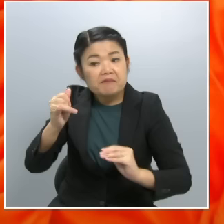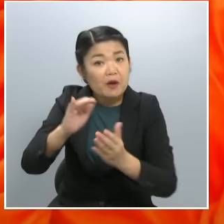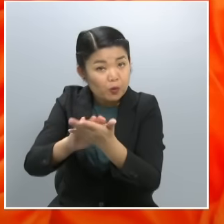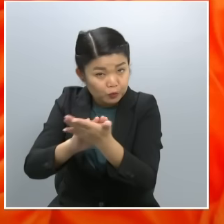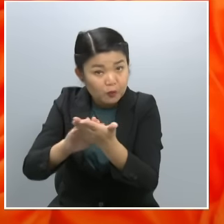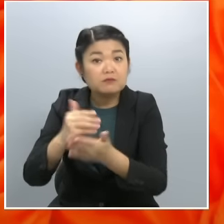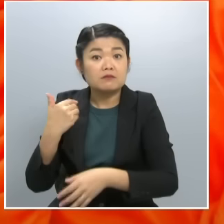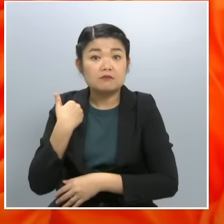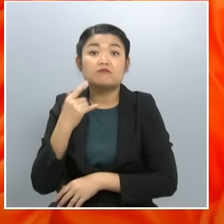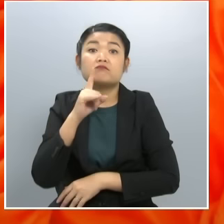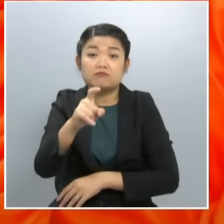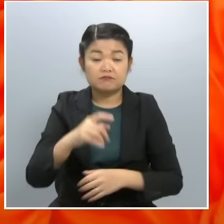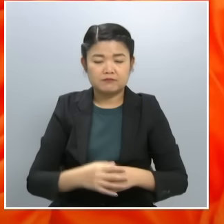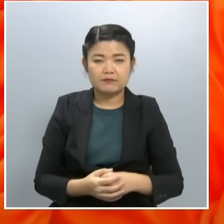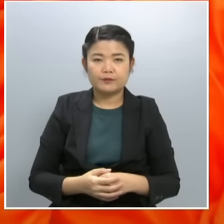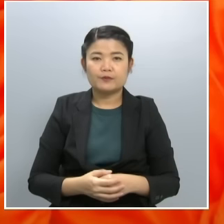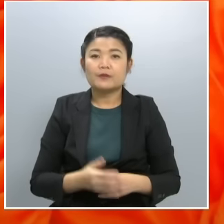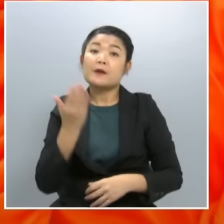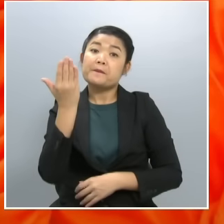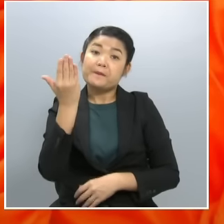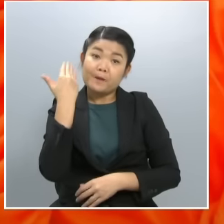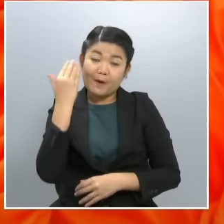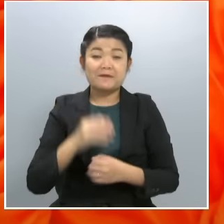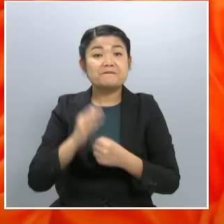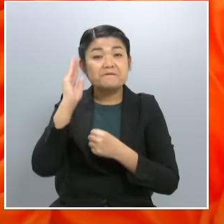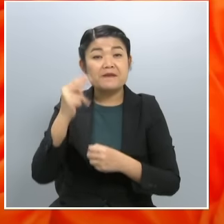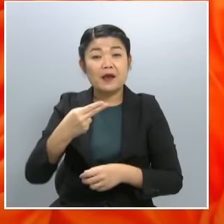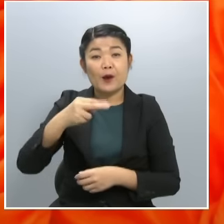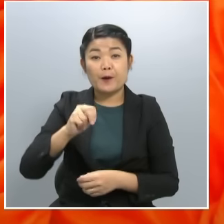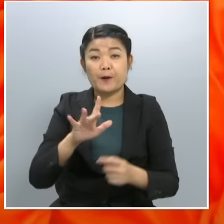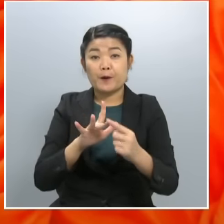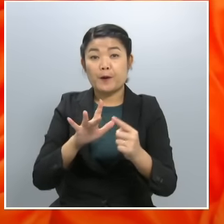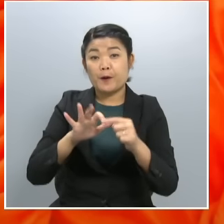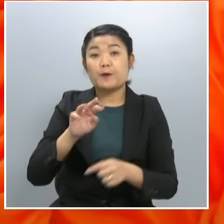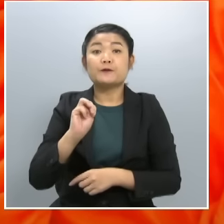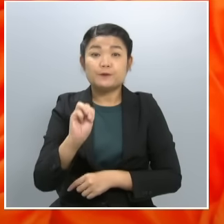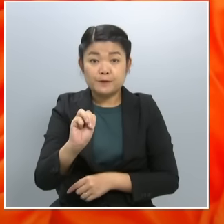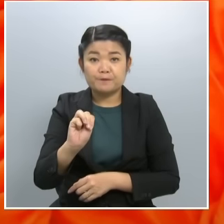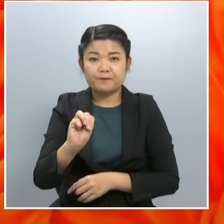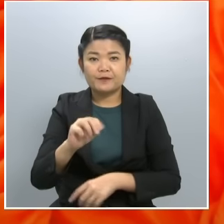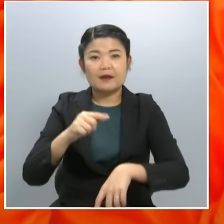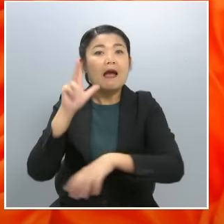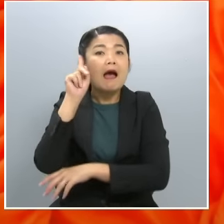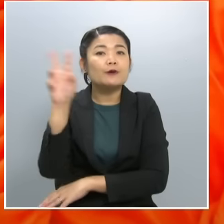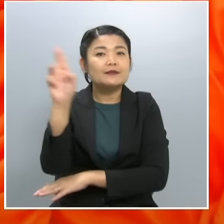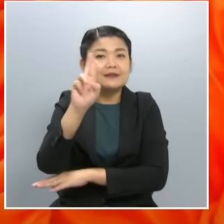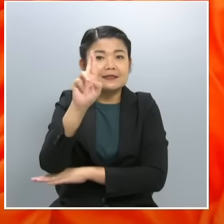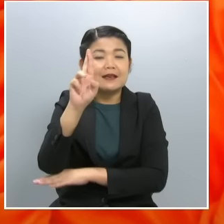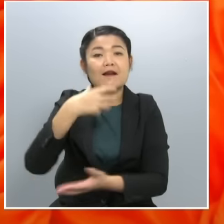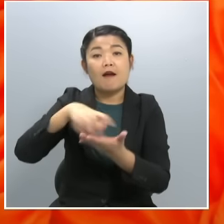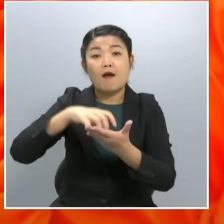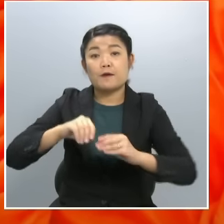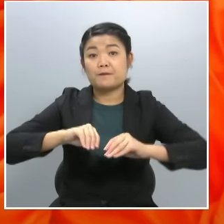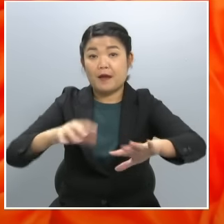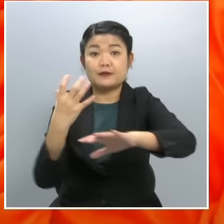มั้ยเมื่อวานนี้คุณหนุ่มกัญชัยก็เปิดใจในรายการเที่ยงวันทเด็ตการรายการข่าวทางช่องนี้